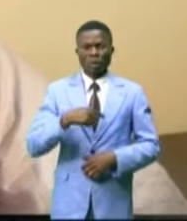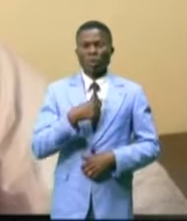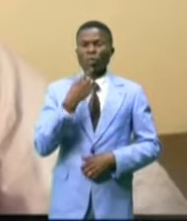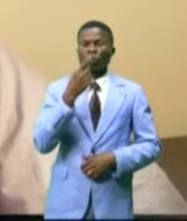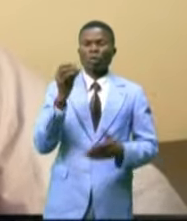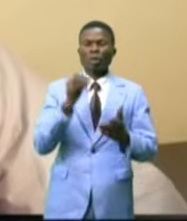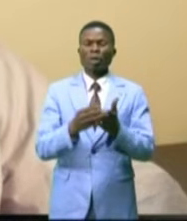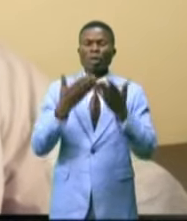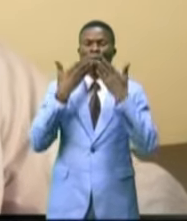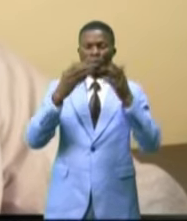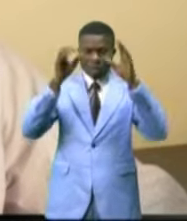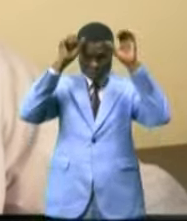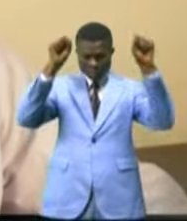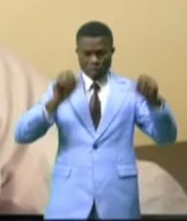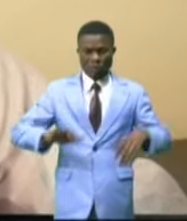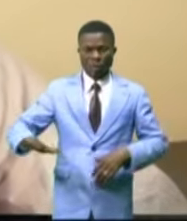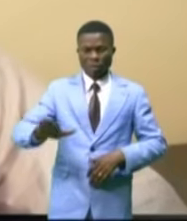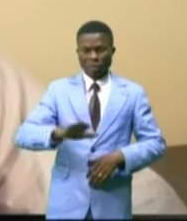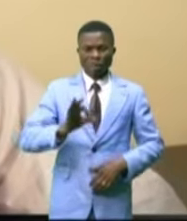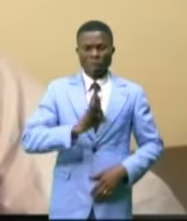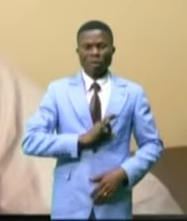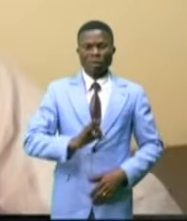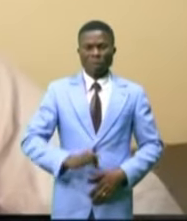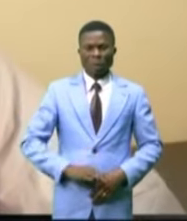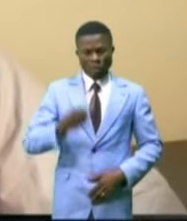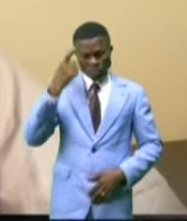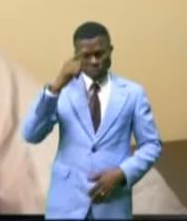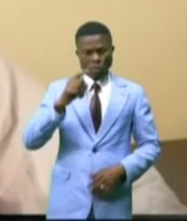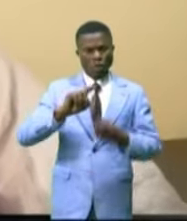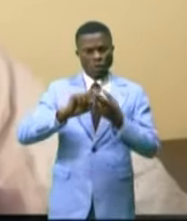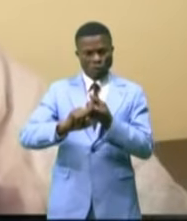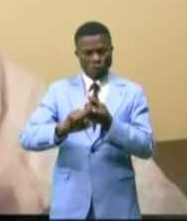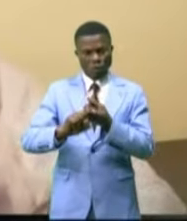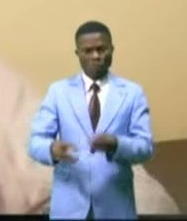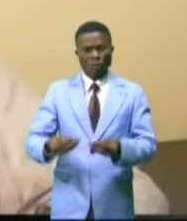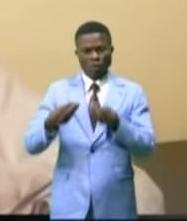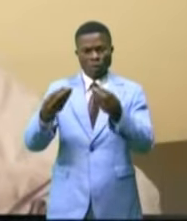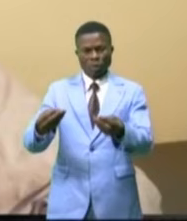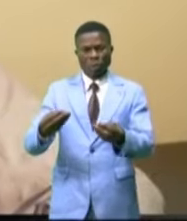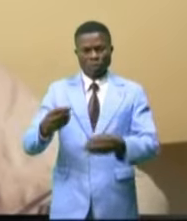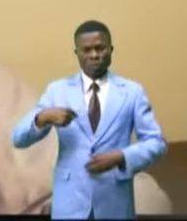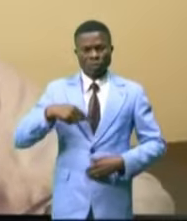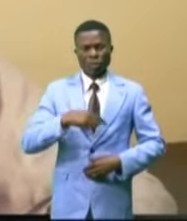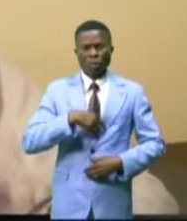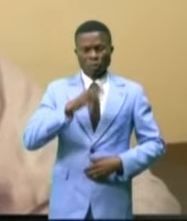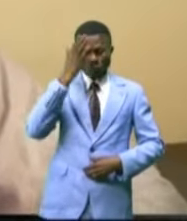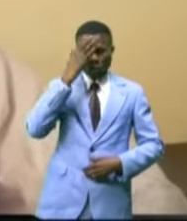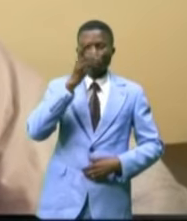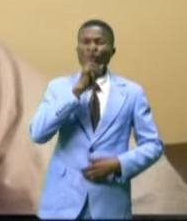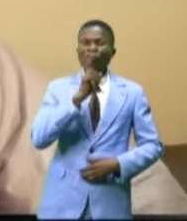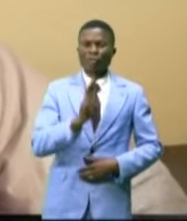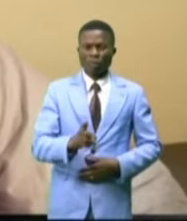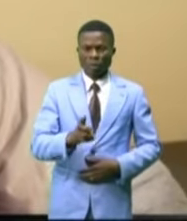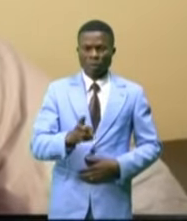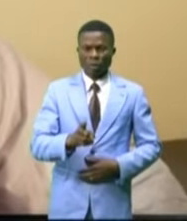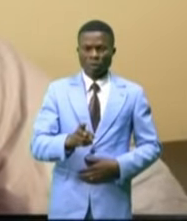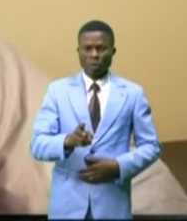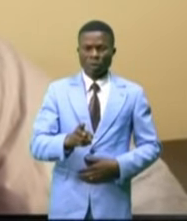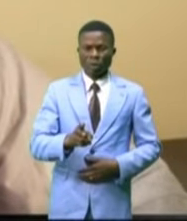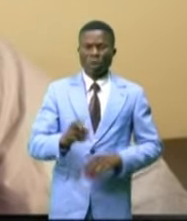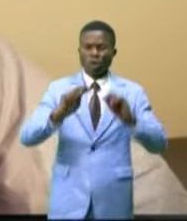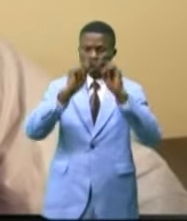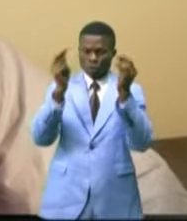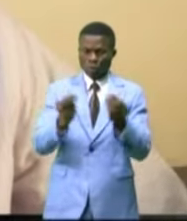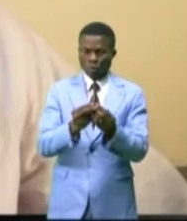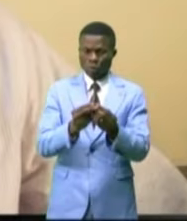merci au président de la République pour cette marque de confiance nous sommes sûrs et certains que la configuration